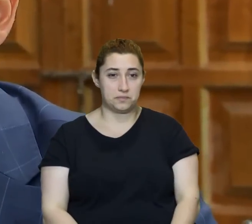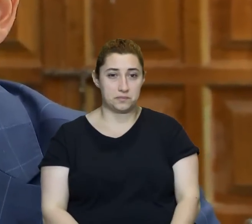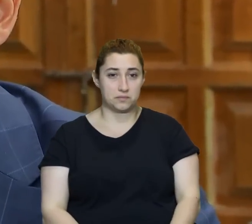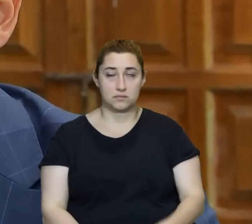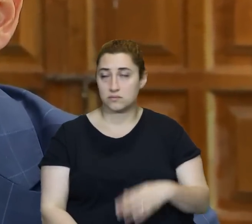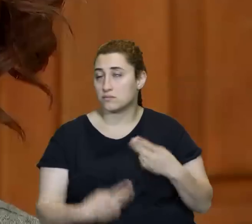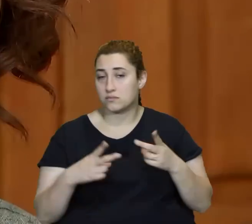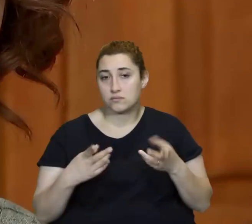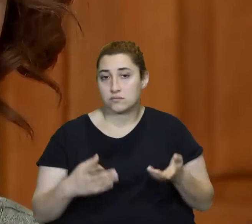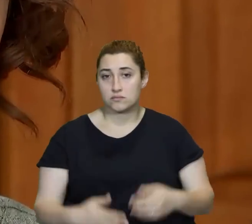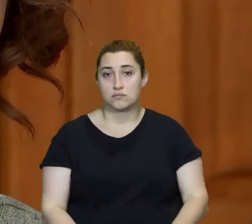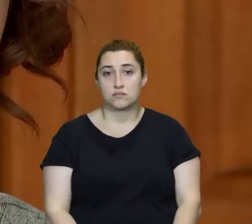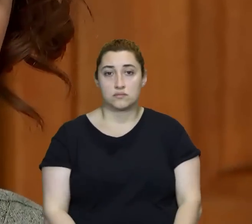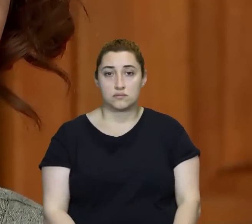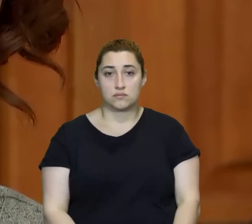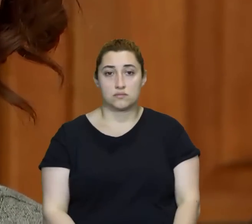Tamam.